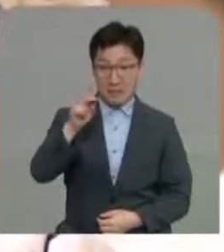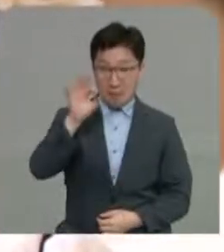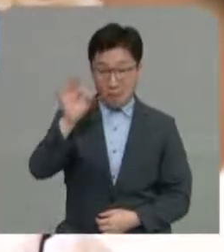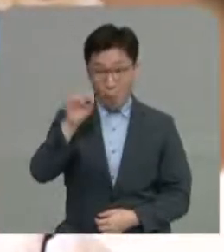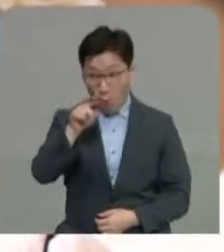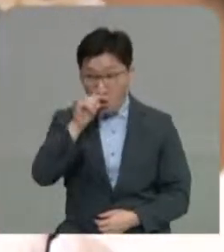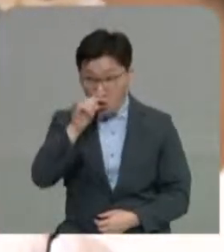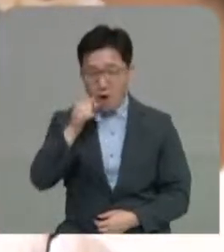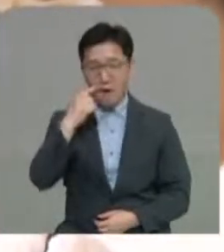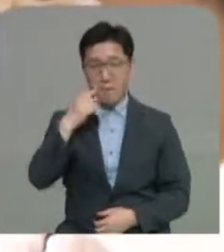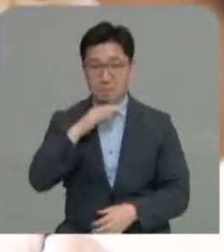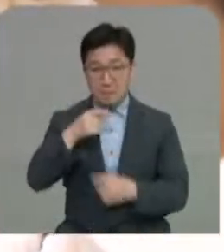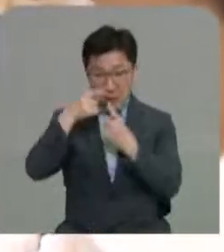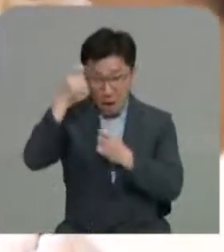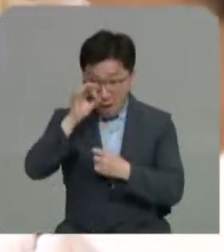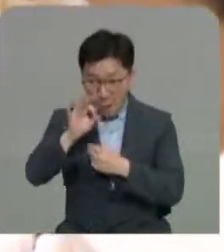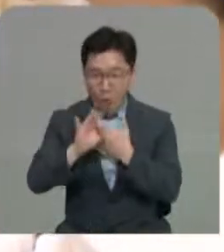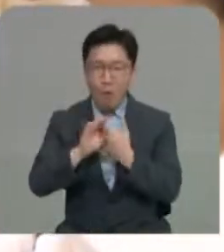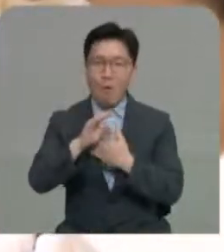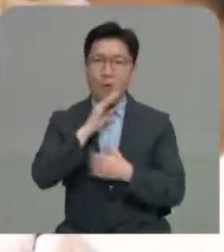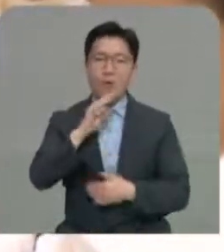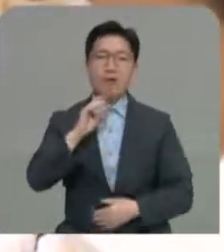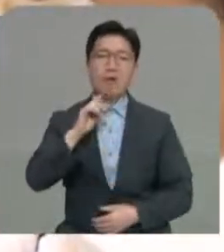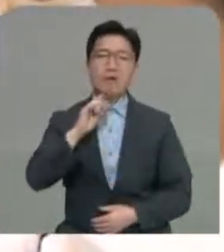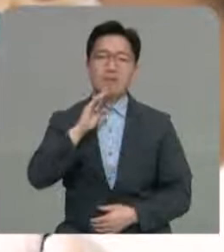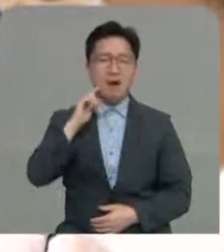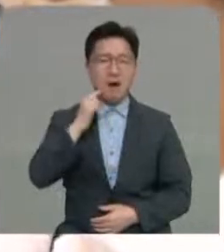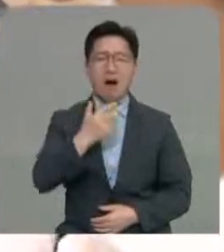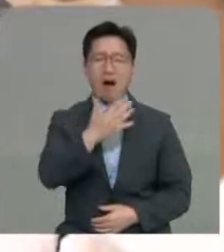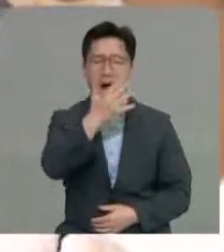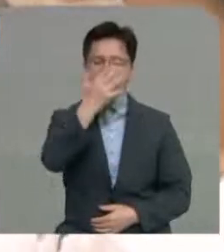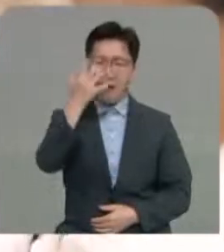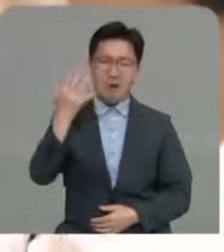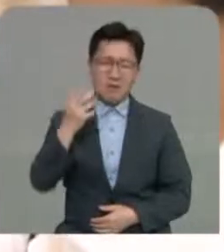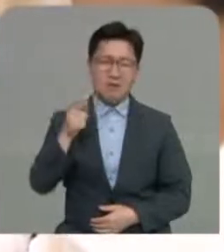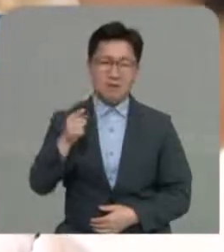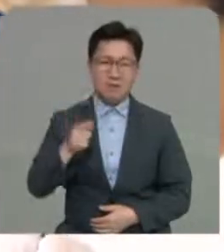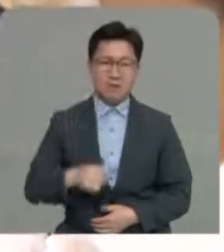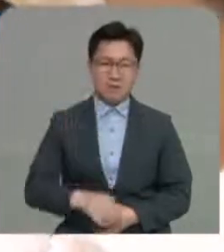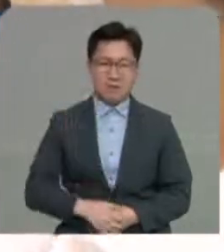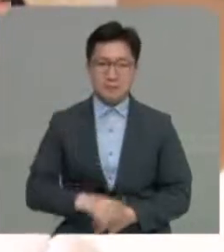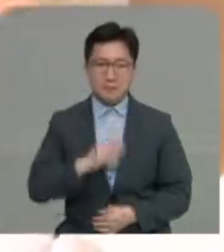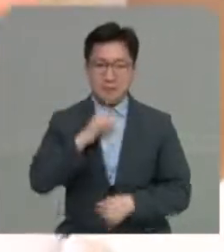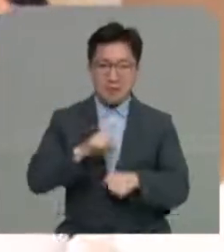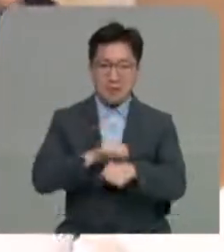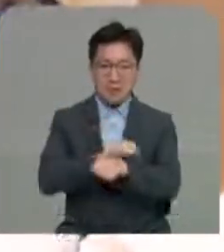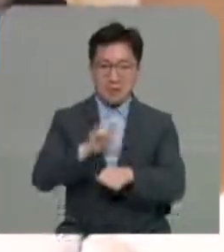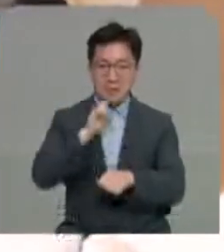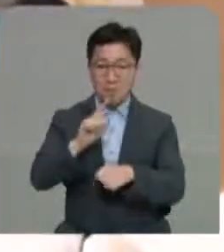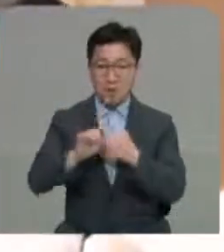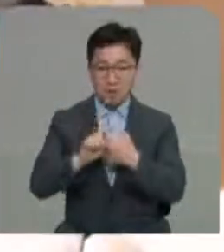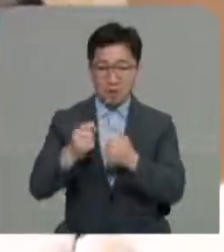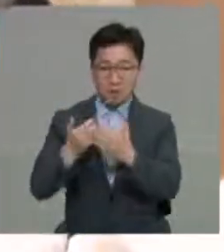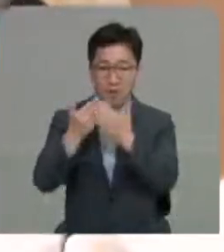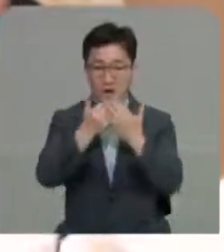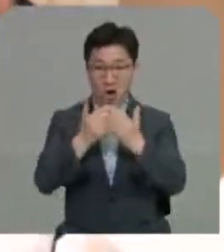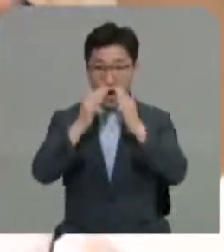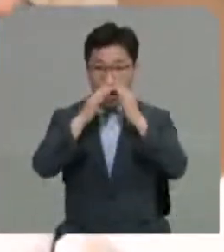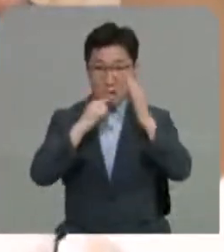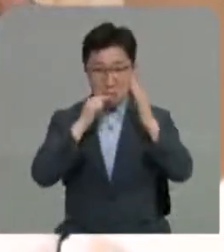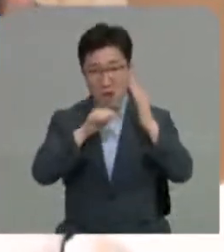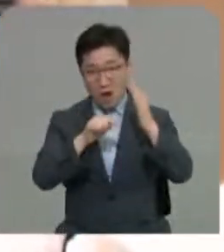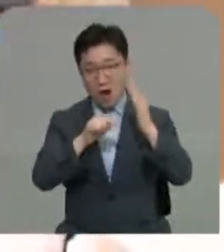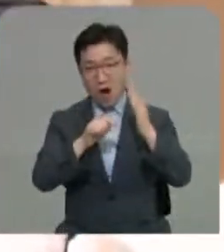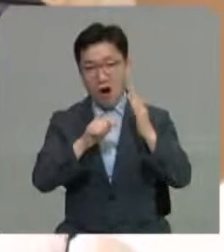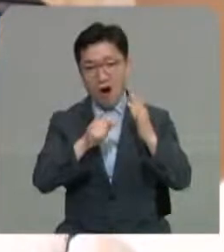한아름 날 것 같아서 왔어요 근데 아 보니까 남 아름답고 특이하게 벗어 간 있어서 이 고장의